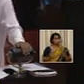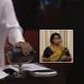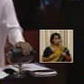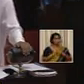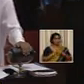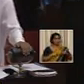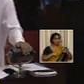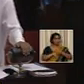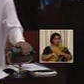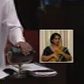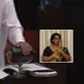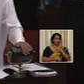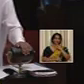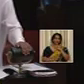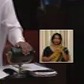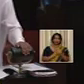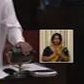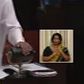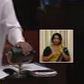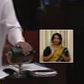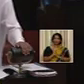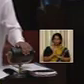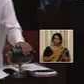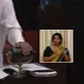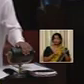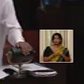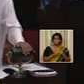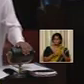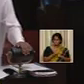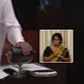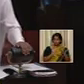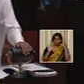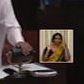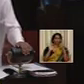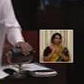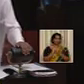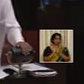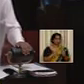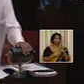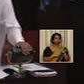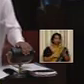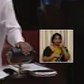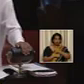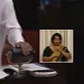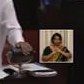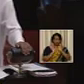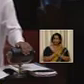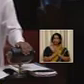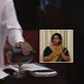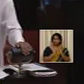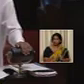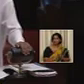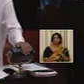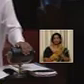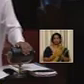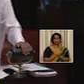වෙන මොහොතක මම ඉල්ලීමක් කරනවා ගරු අගමැතිතුමාගෙන් මේ ප්‍රශ්නවලට අවධානය යොමු කරලා මේ හොරකම් වලට වංචා වලට